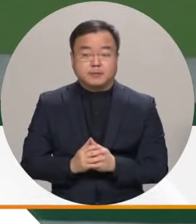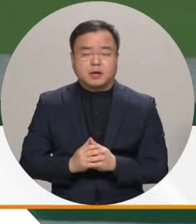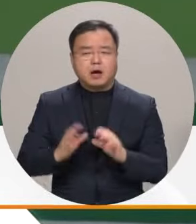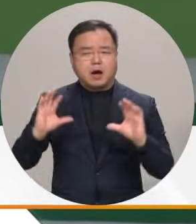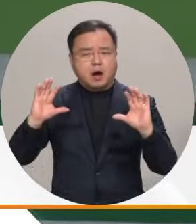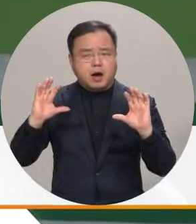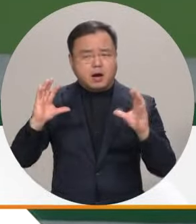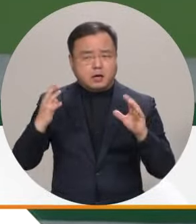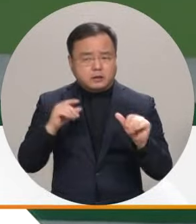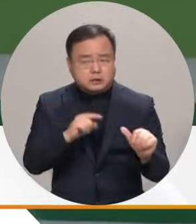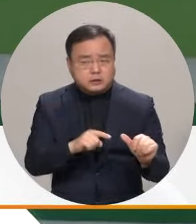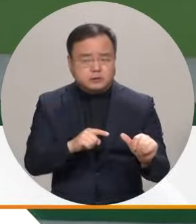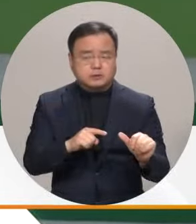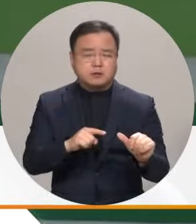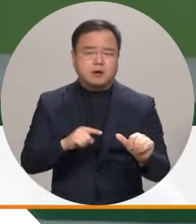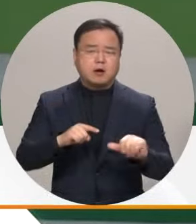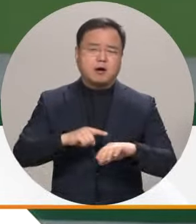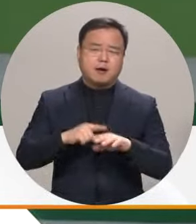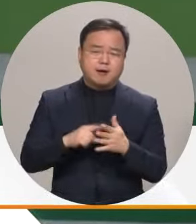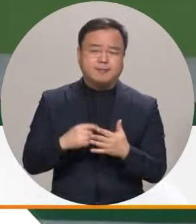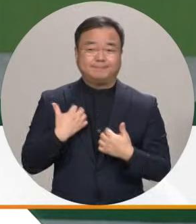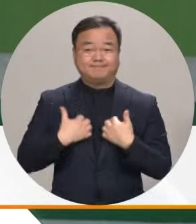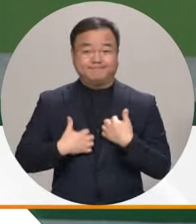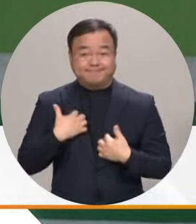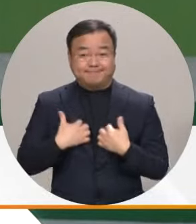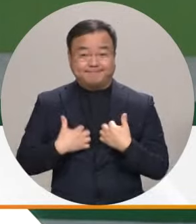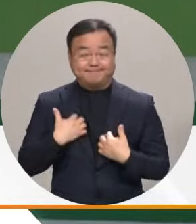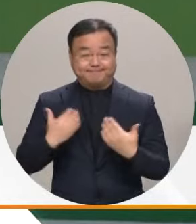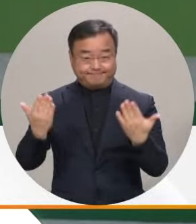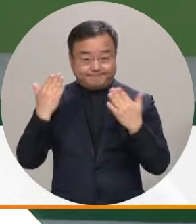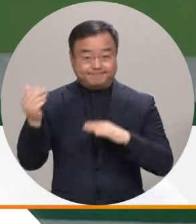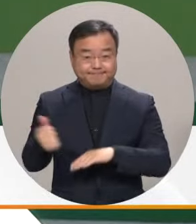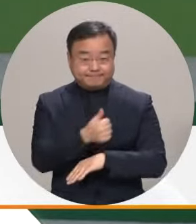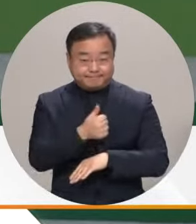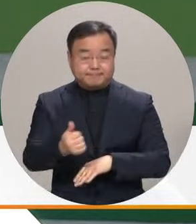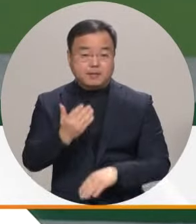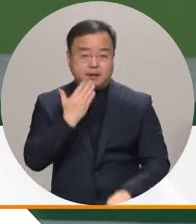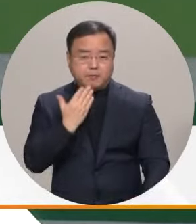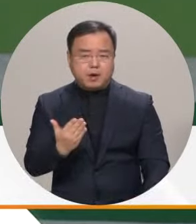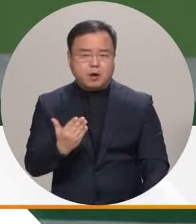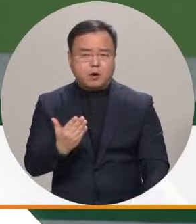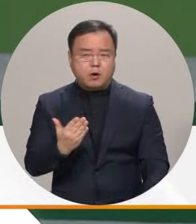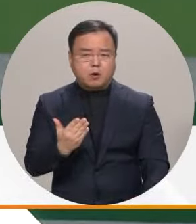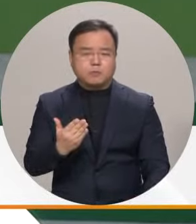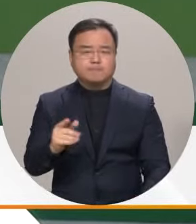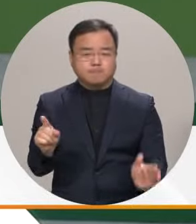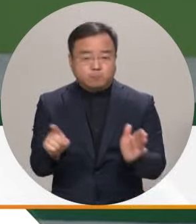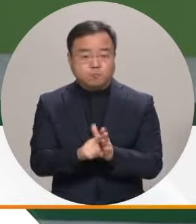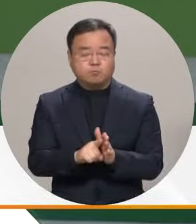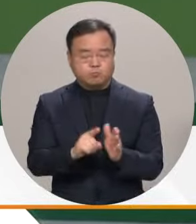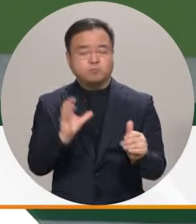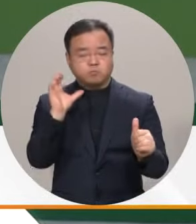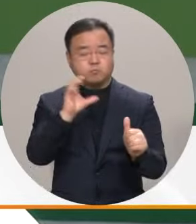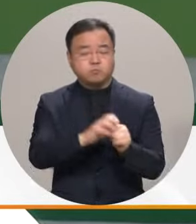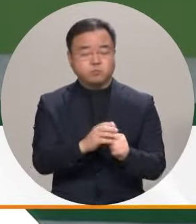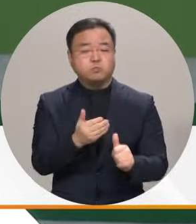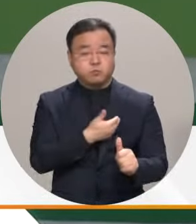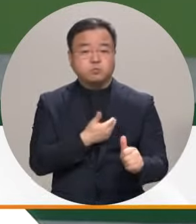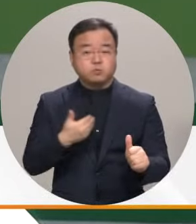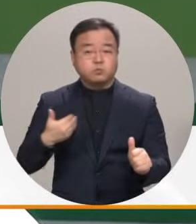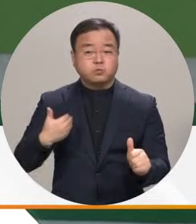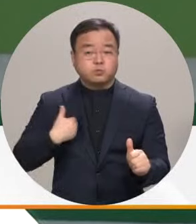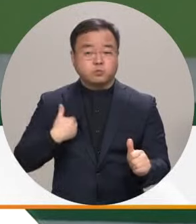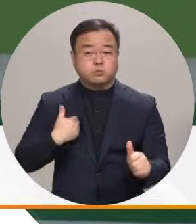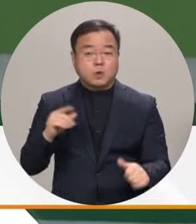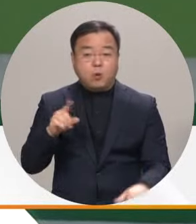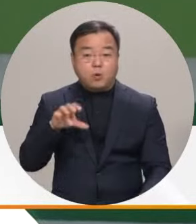아이들이 즐거운 마음으로 학교에 가고 또 가장 그 믿고 맡길 수 있는 곳이